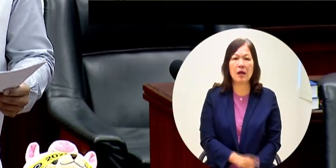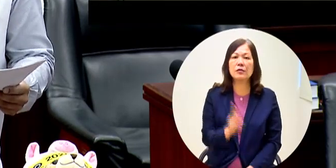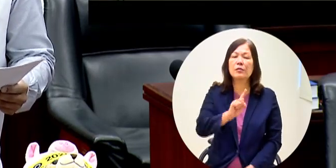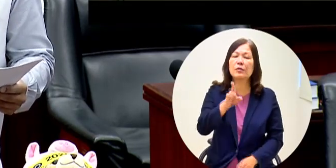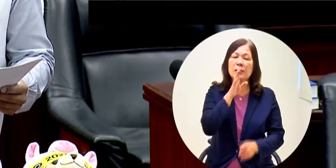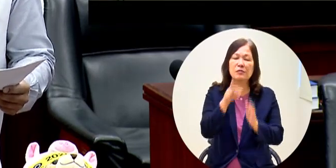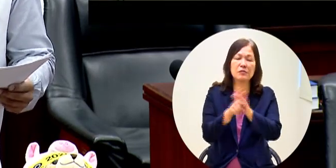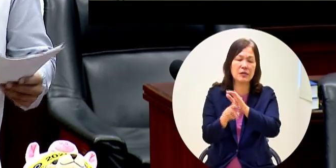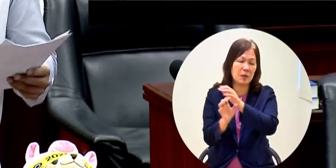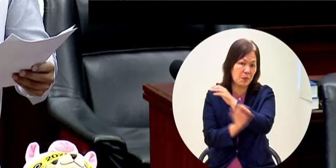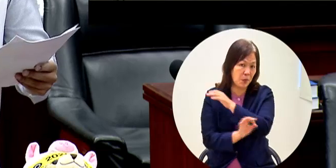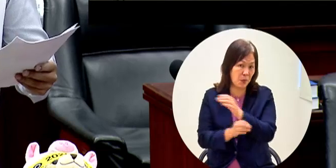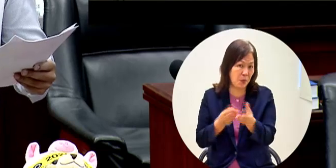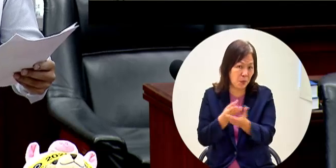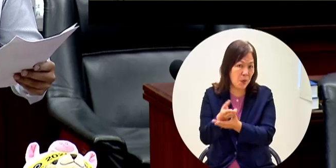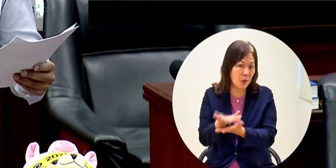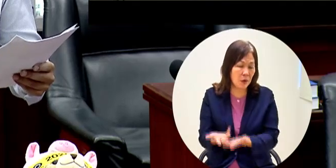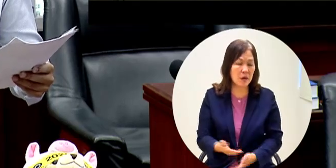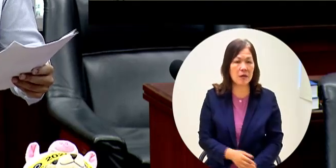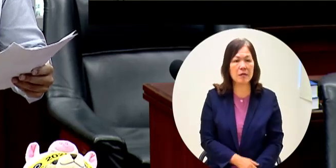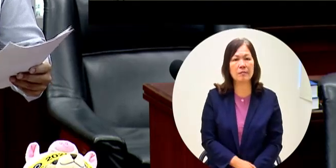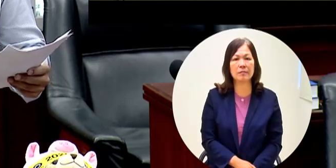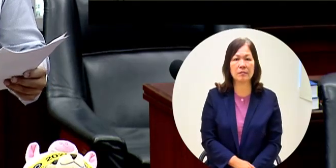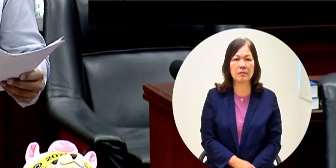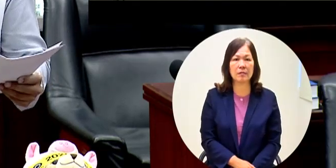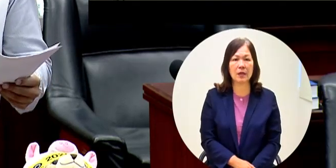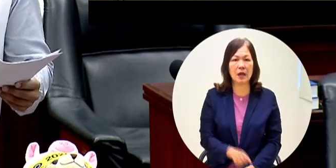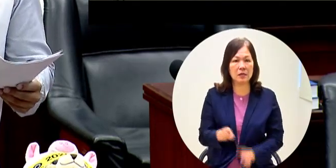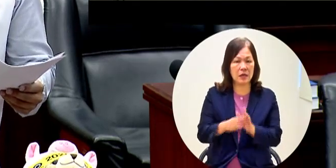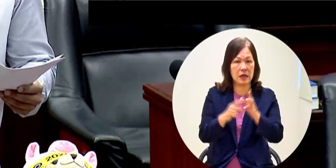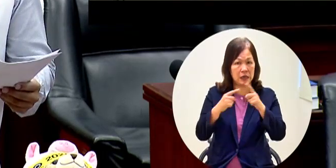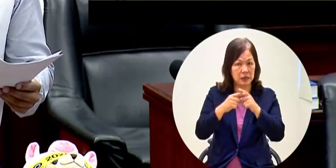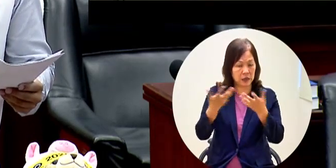佣啊？我感觉你这个人事案